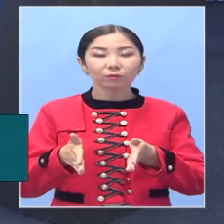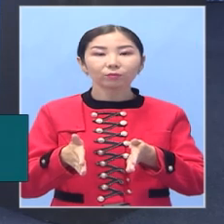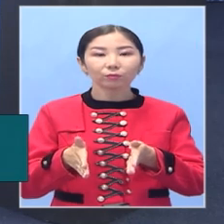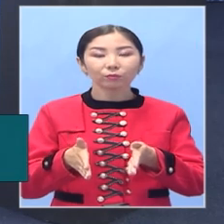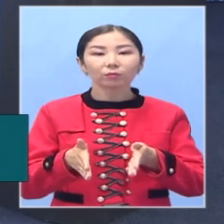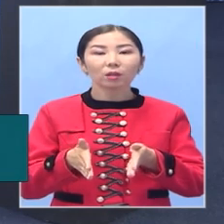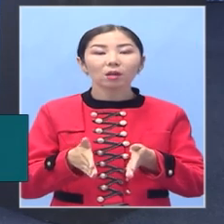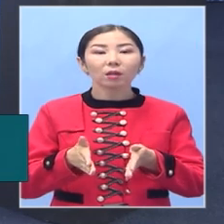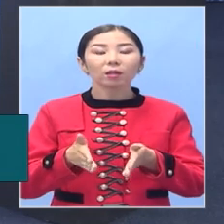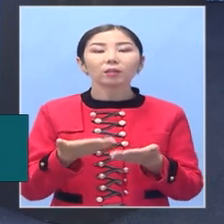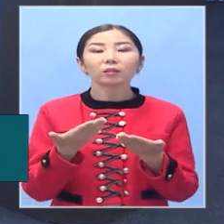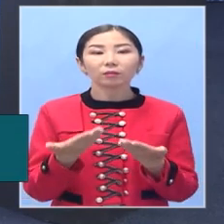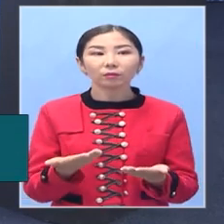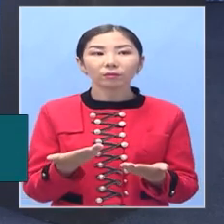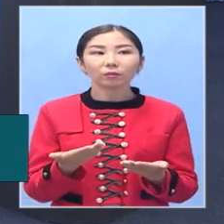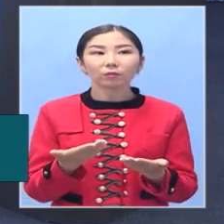енді мына